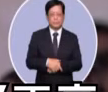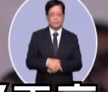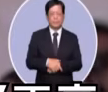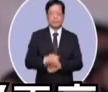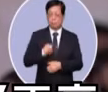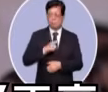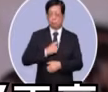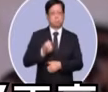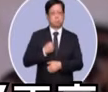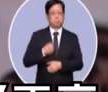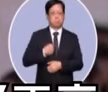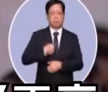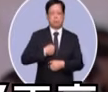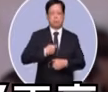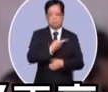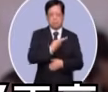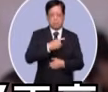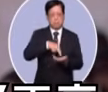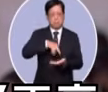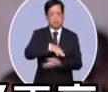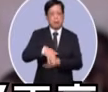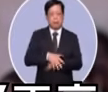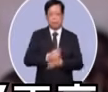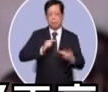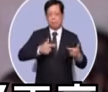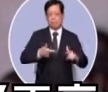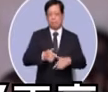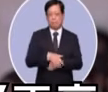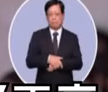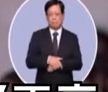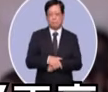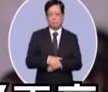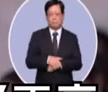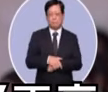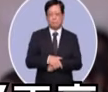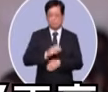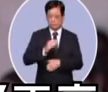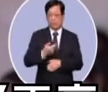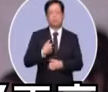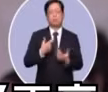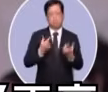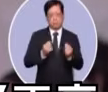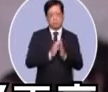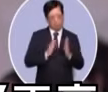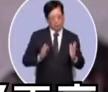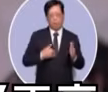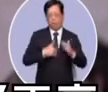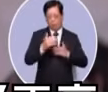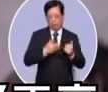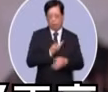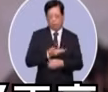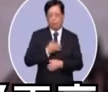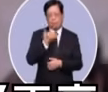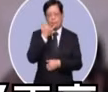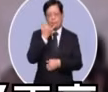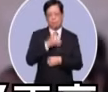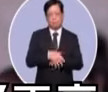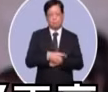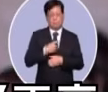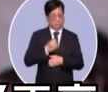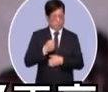讲民主中华民国啦。你去注意他的用语啦，啊，一直讲民主台湾，民主台湾。